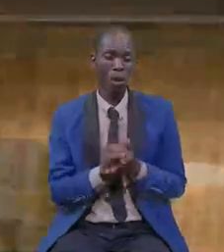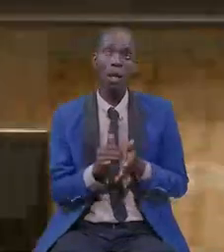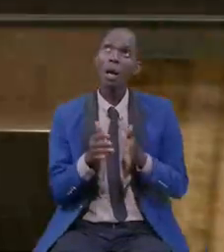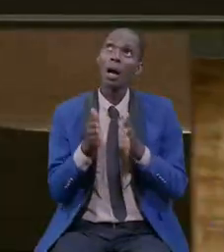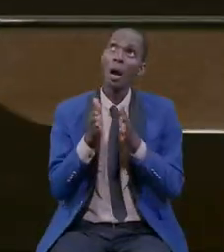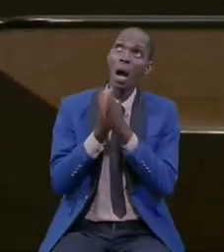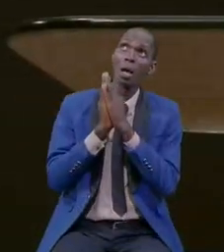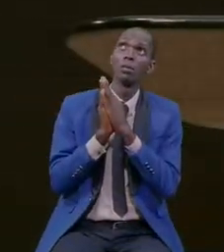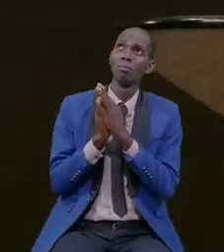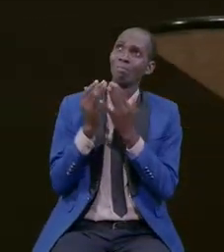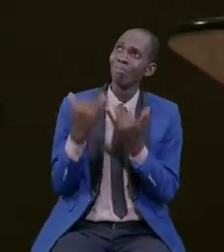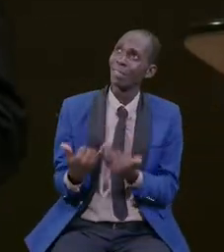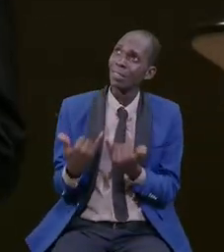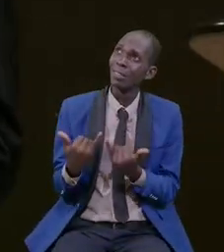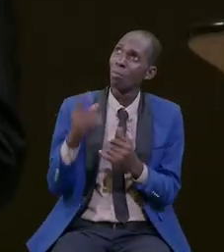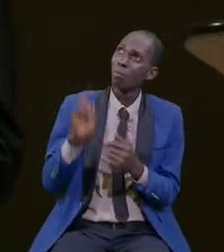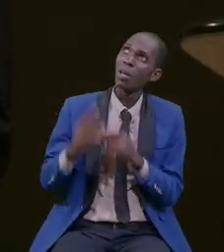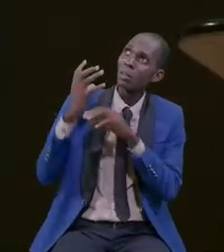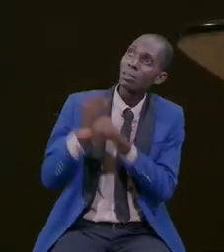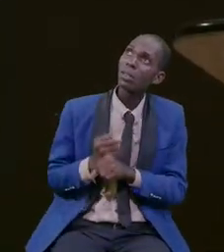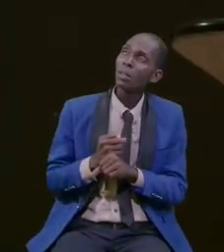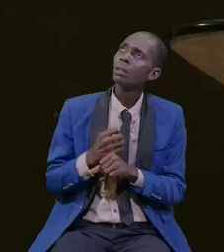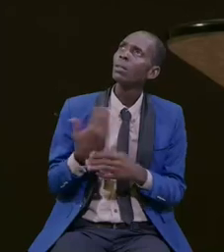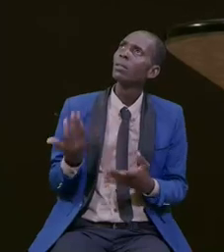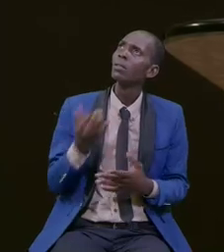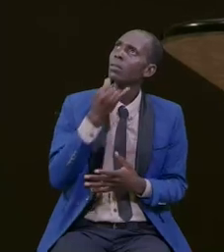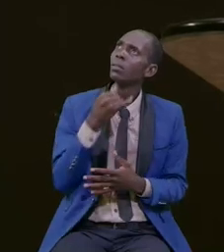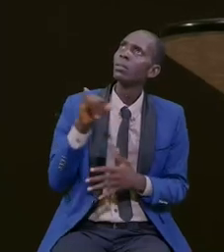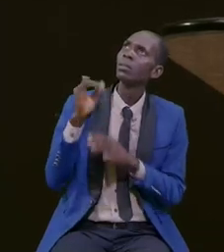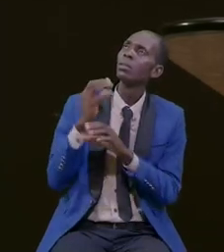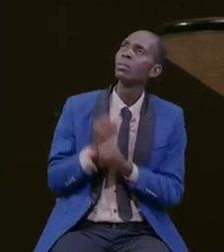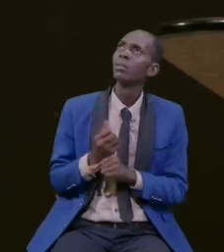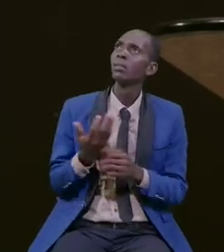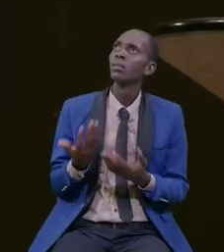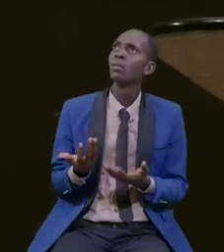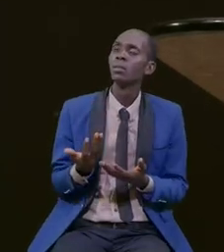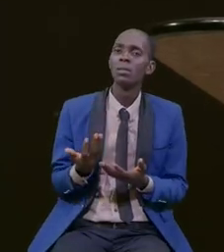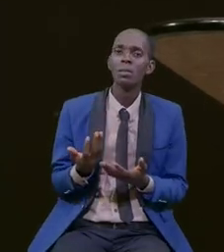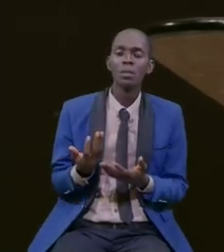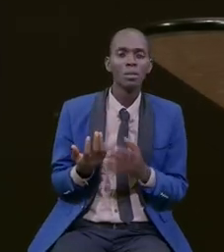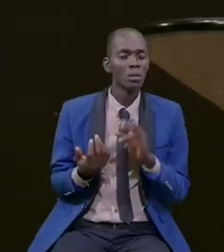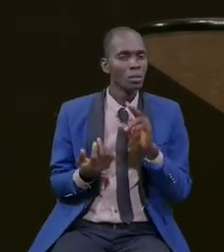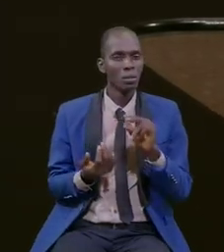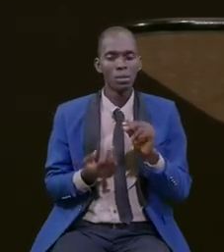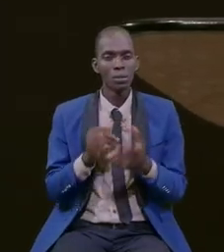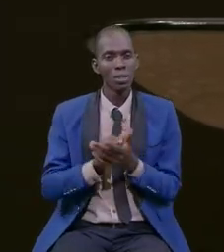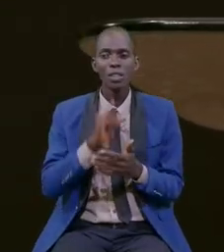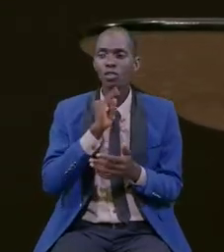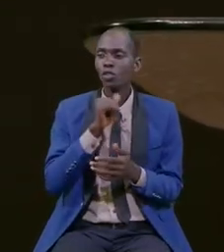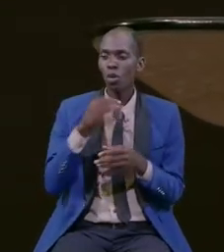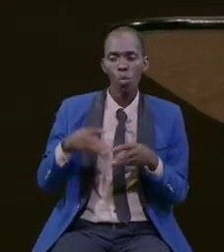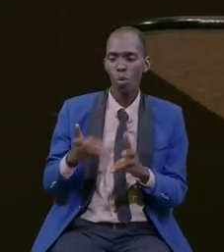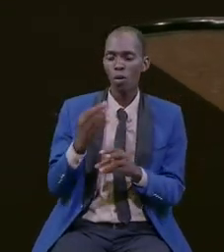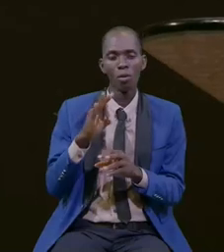l'avoir maintenant et qui ne vient pas ça ce n'est pas le chemin de la foi